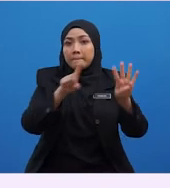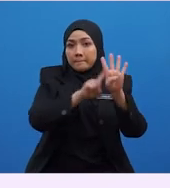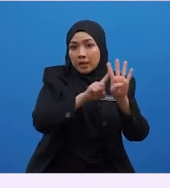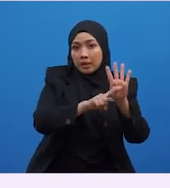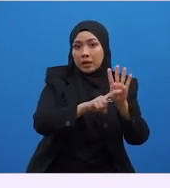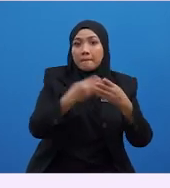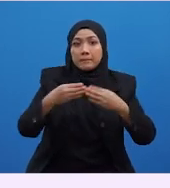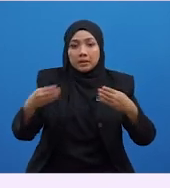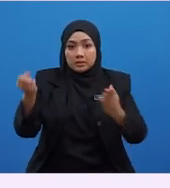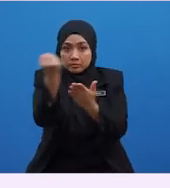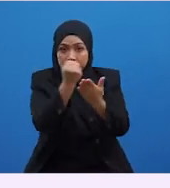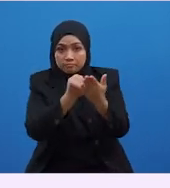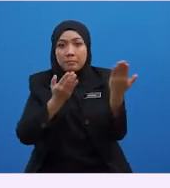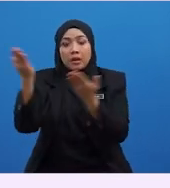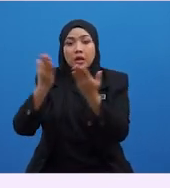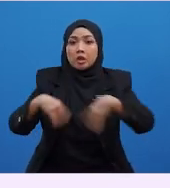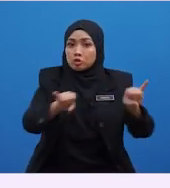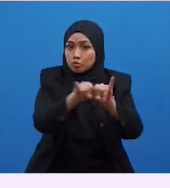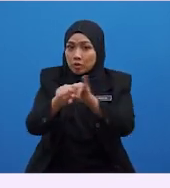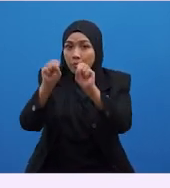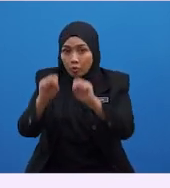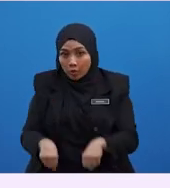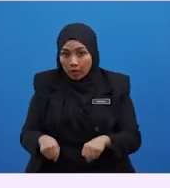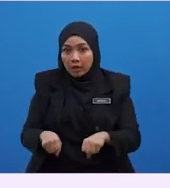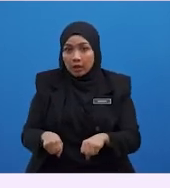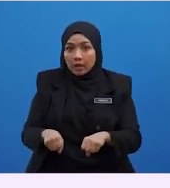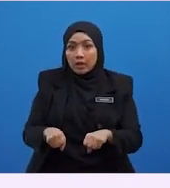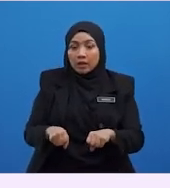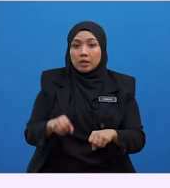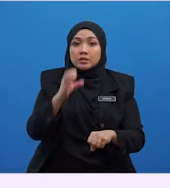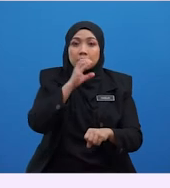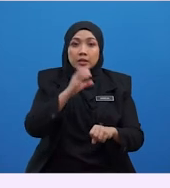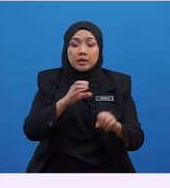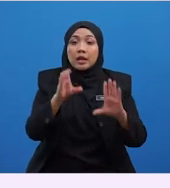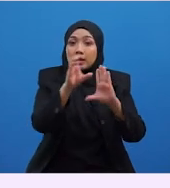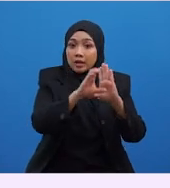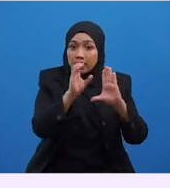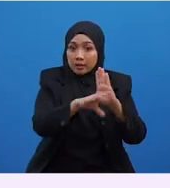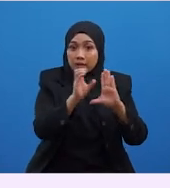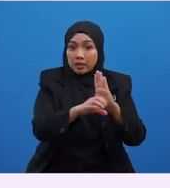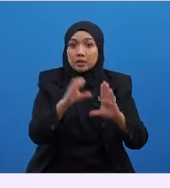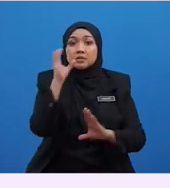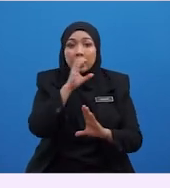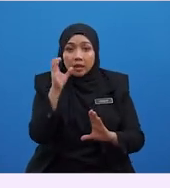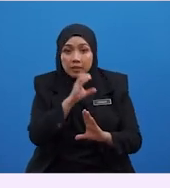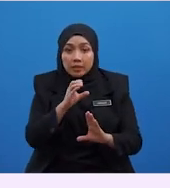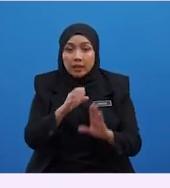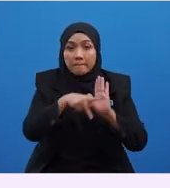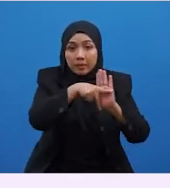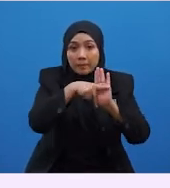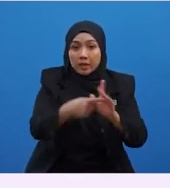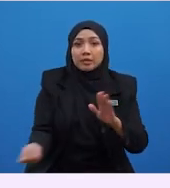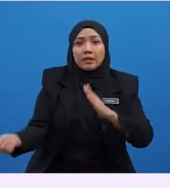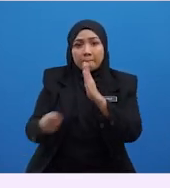Keempat, bahasa penskripan pelayan juga boleh memanipulasi data seperti cari, papar,